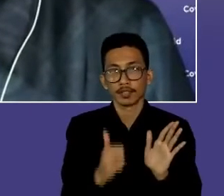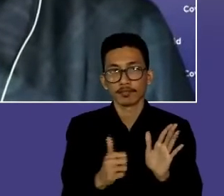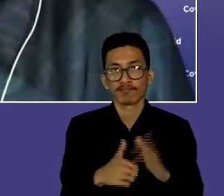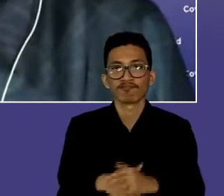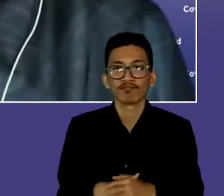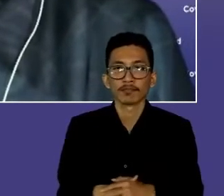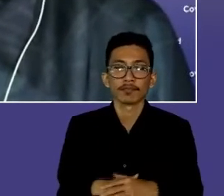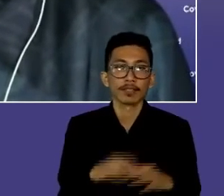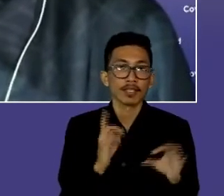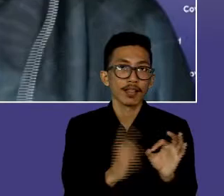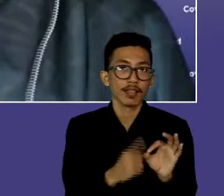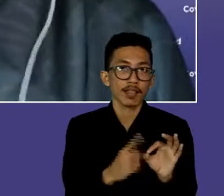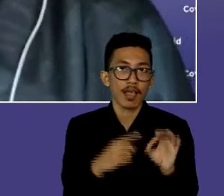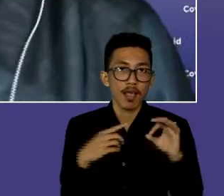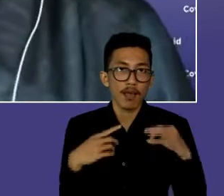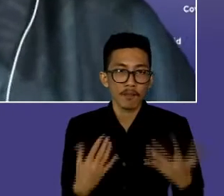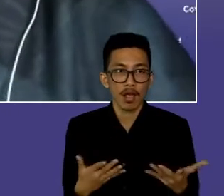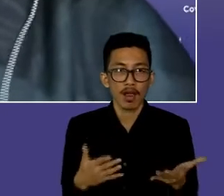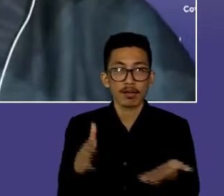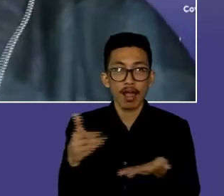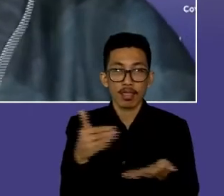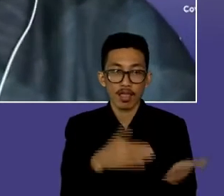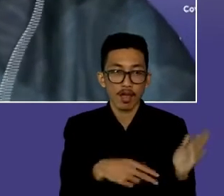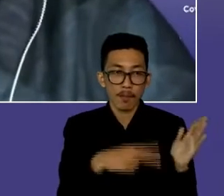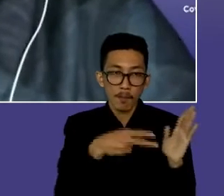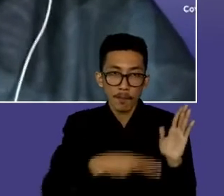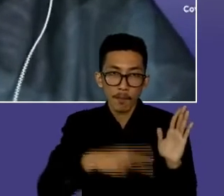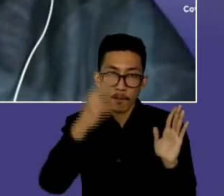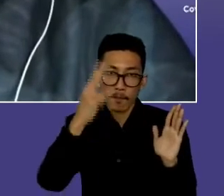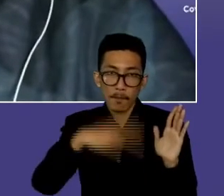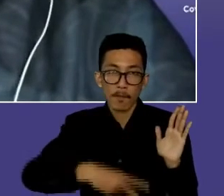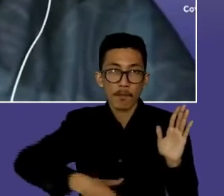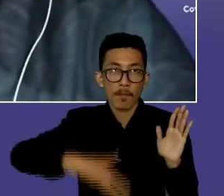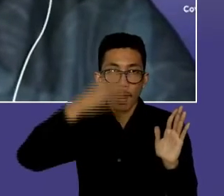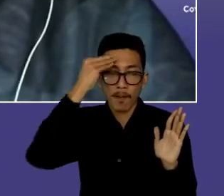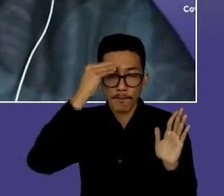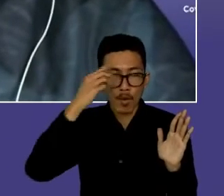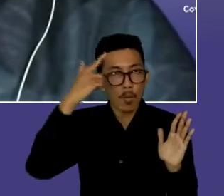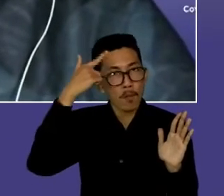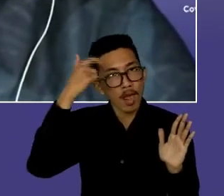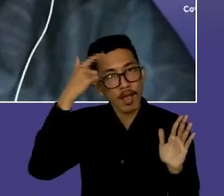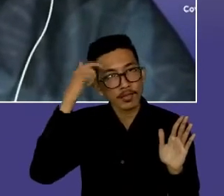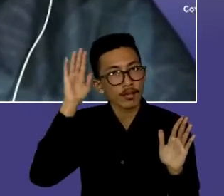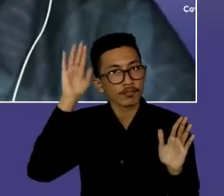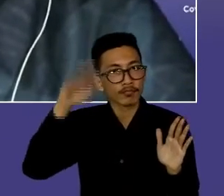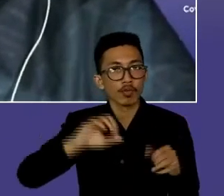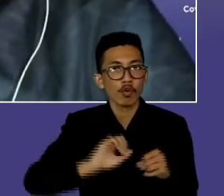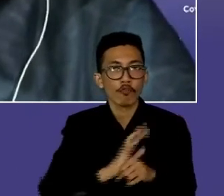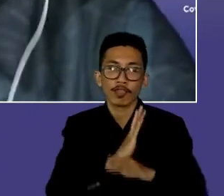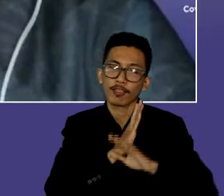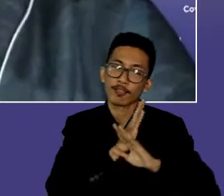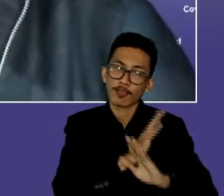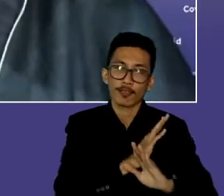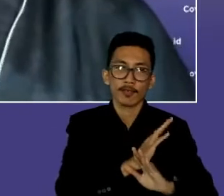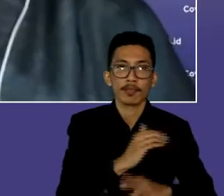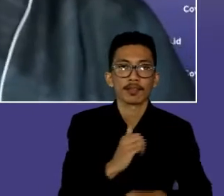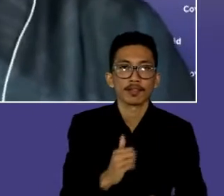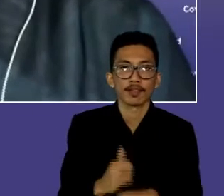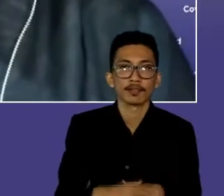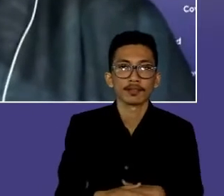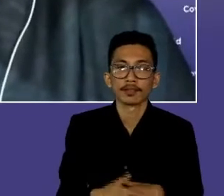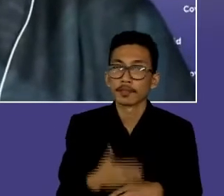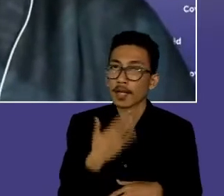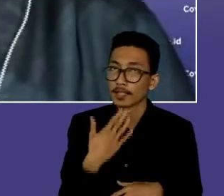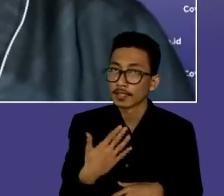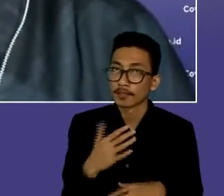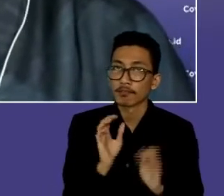sih, dapat data itu kita bisa belajar lebih jauh supaya lebih siap nih menghadapi perang melawan COVID-19. Terima kasih banyak.